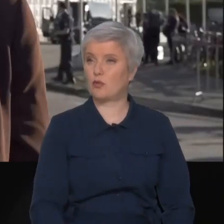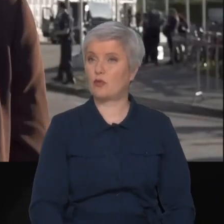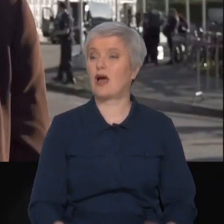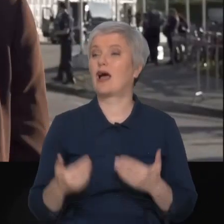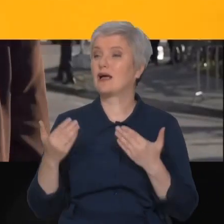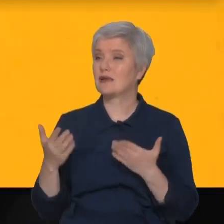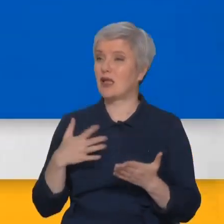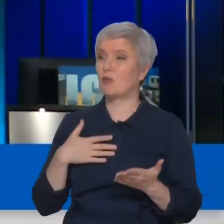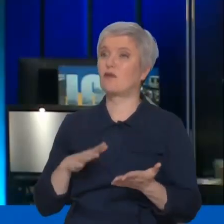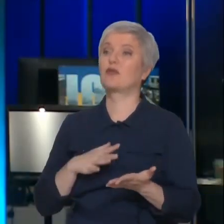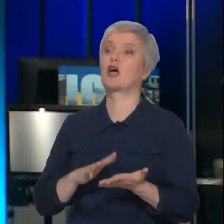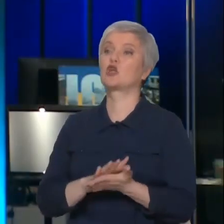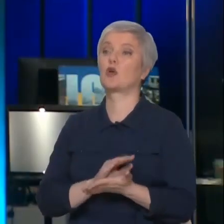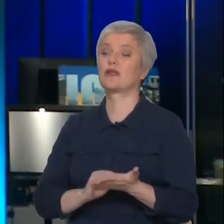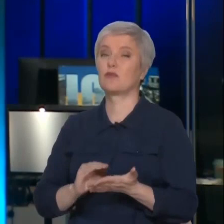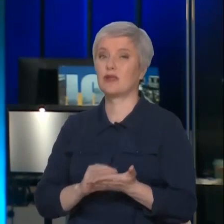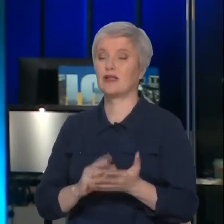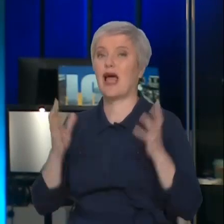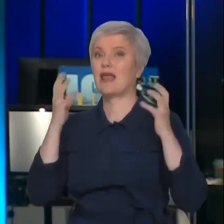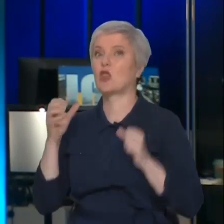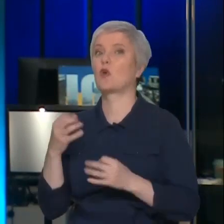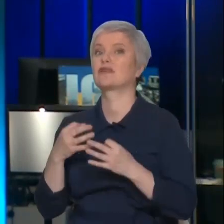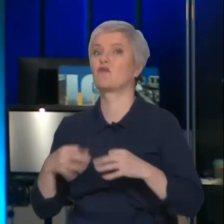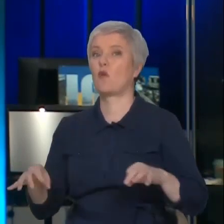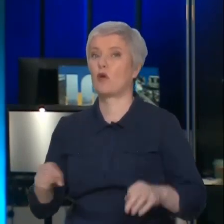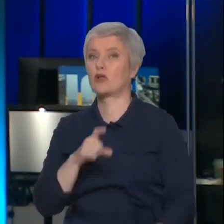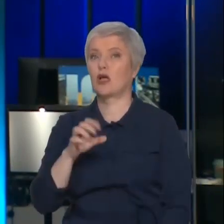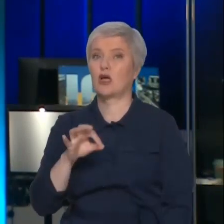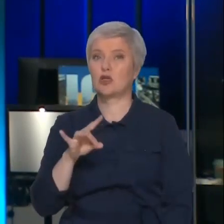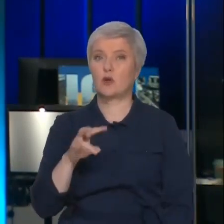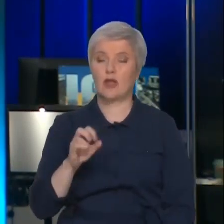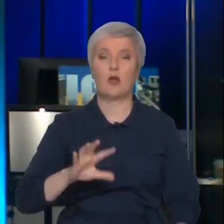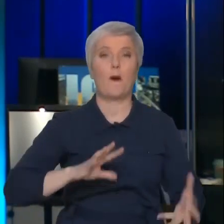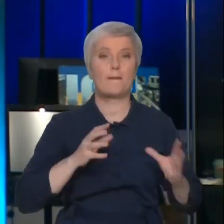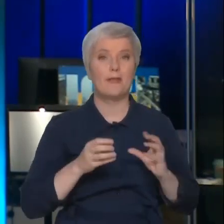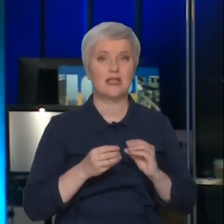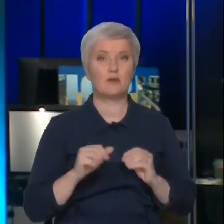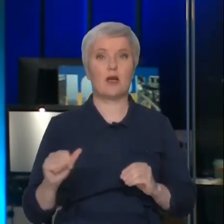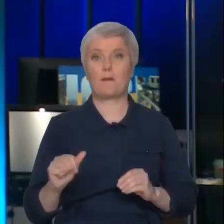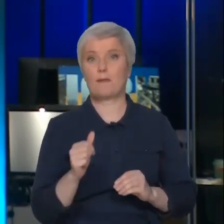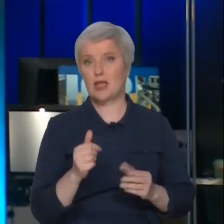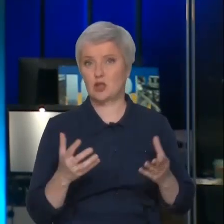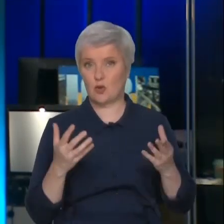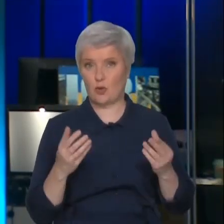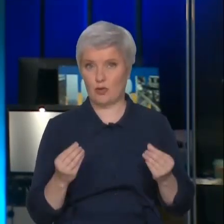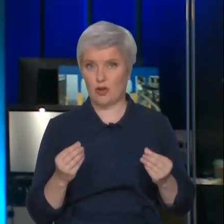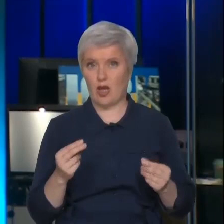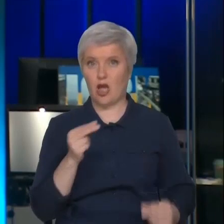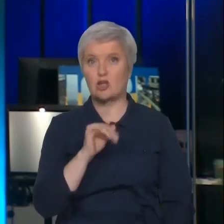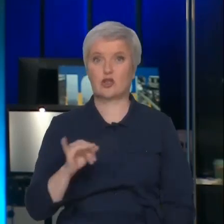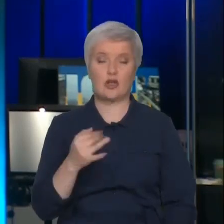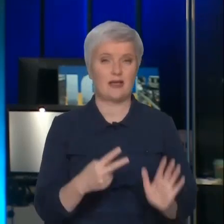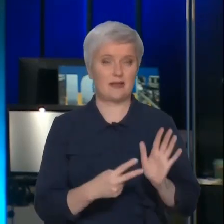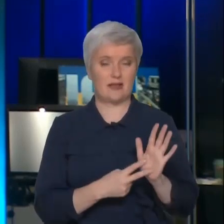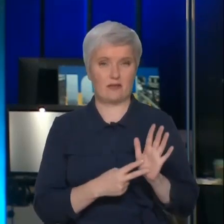Це була кореспондентка Радіо Свобода Зоряна Степаненко про підсумки першого дня саміту J7. Понад 1000